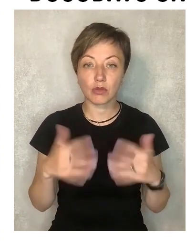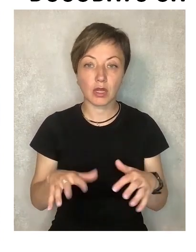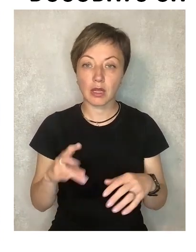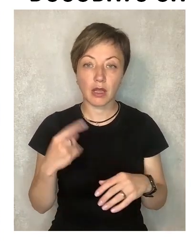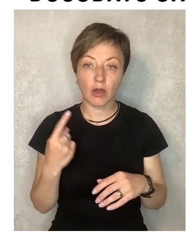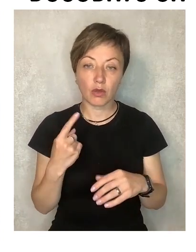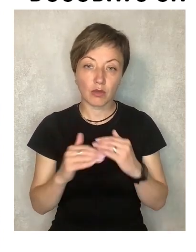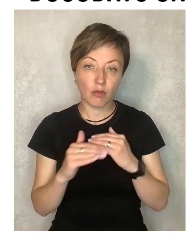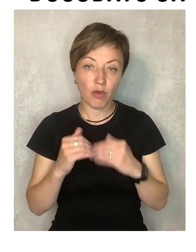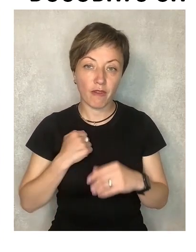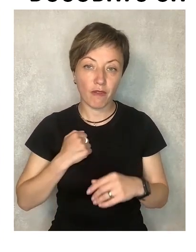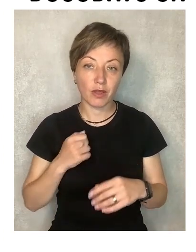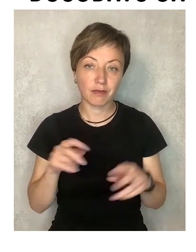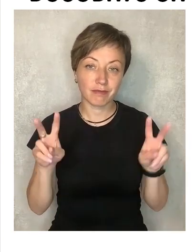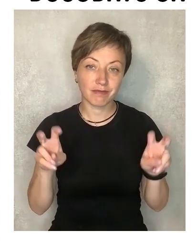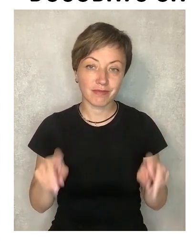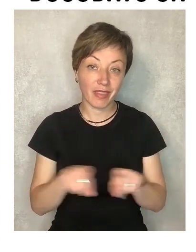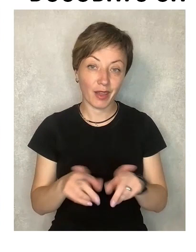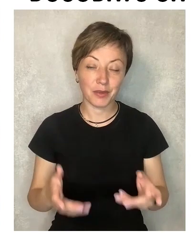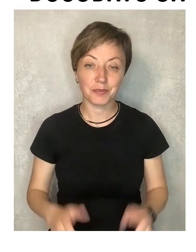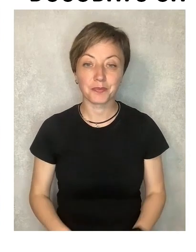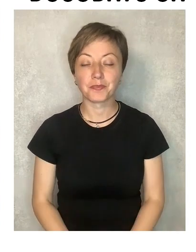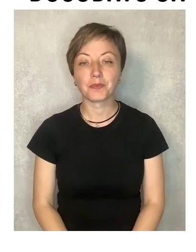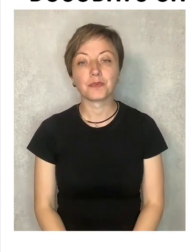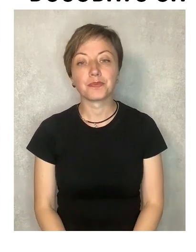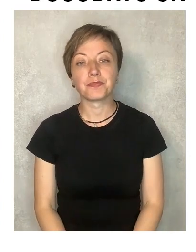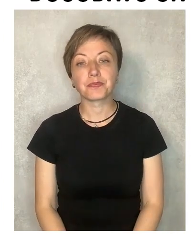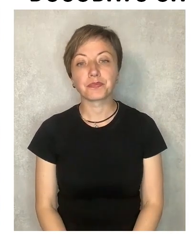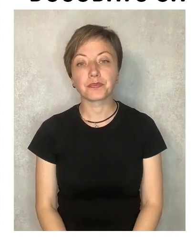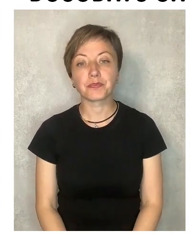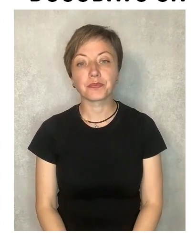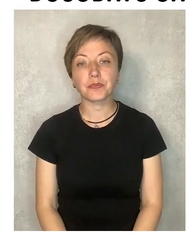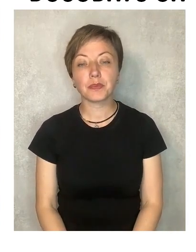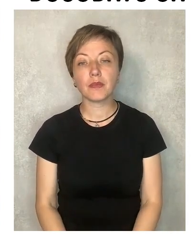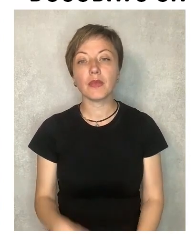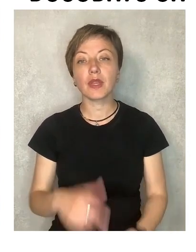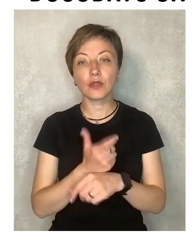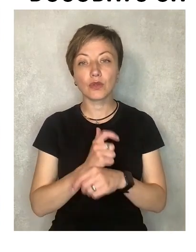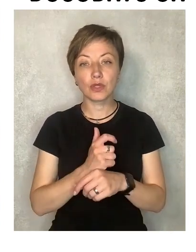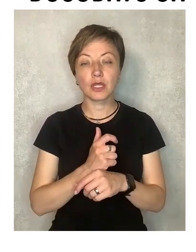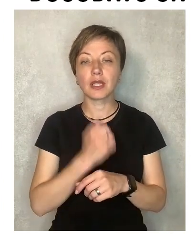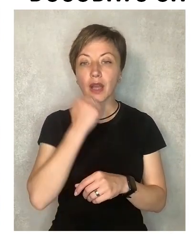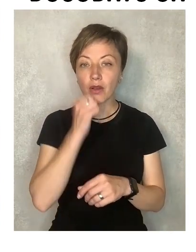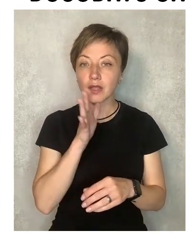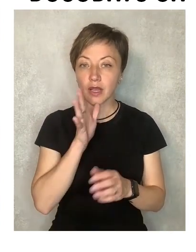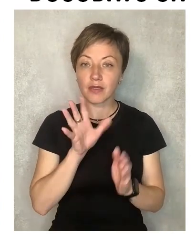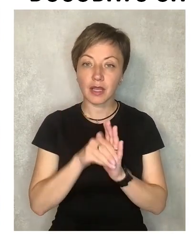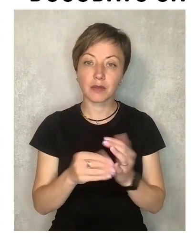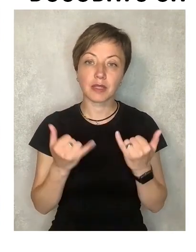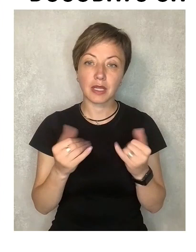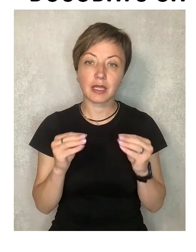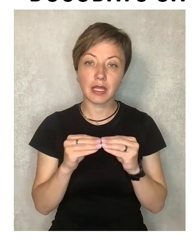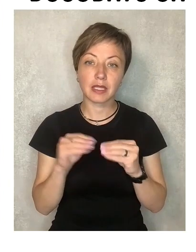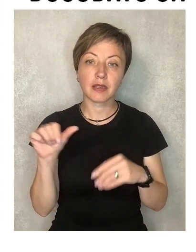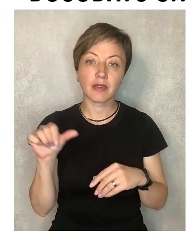воїн. Якось так? Дякую дуже. І дуже дякую, що вклались в таймінг. І ми маємо наразі 10 хвилинок